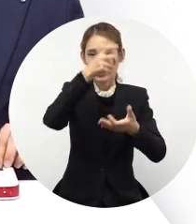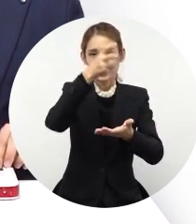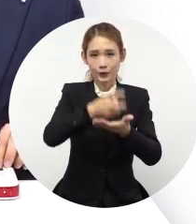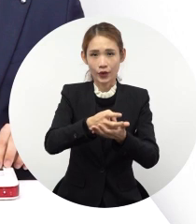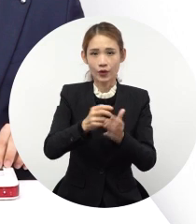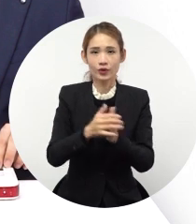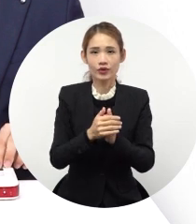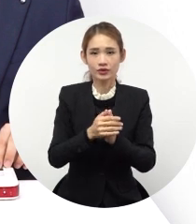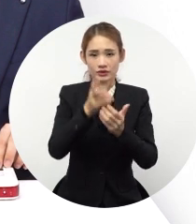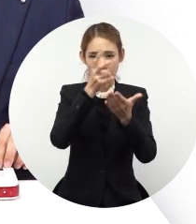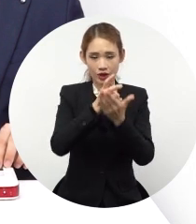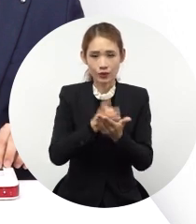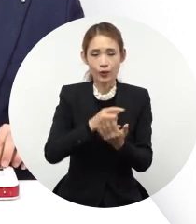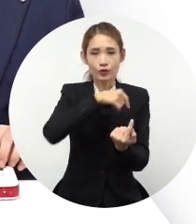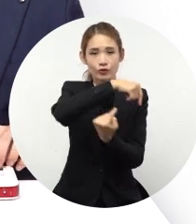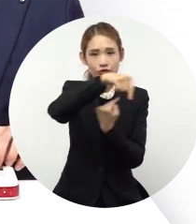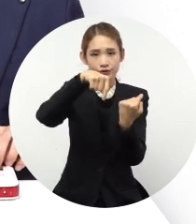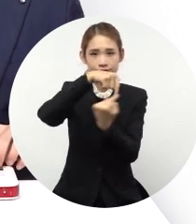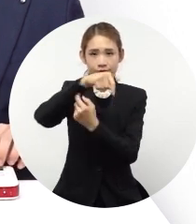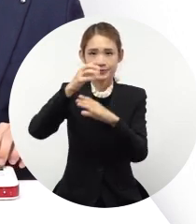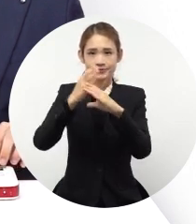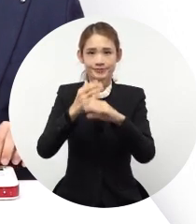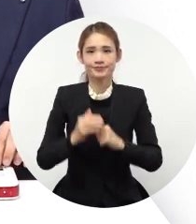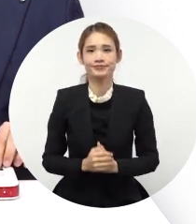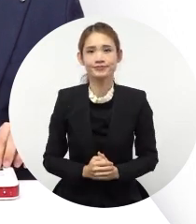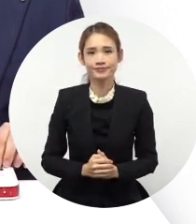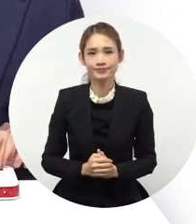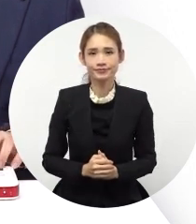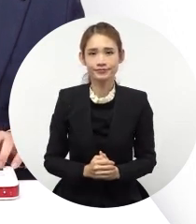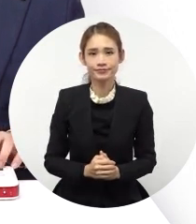의거해서 이 제도들이 운영되고 있습니다.